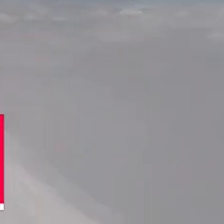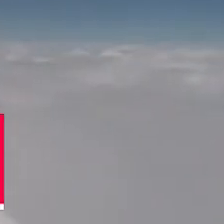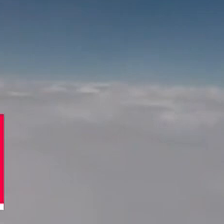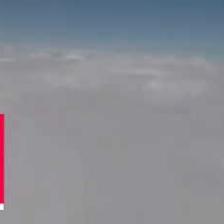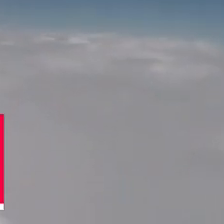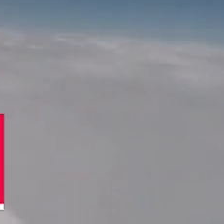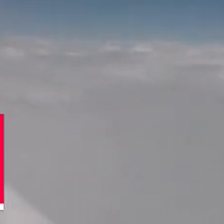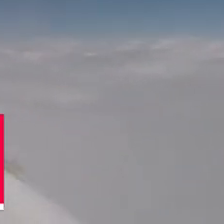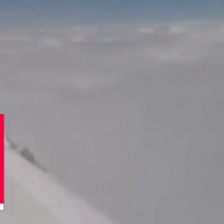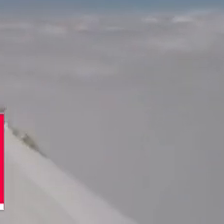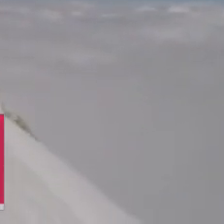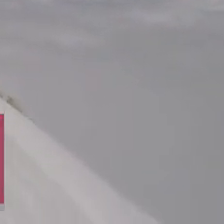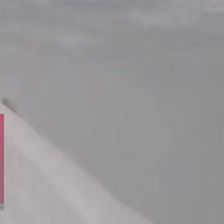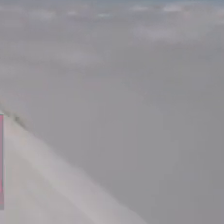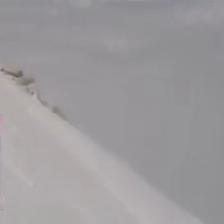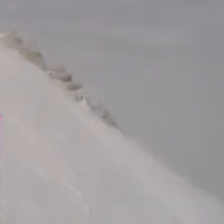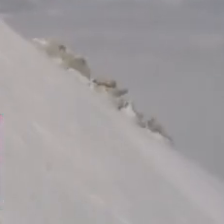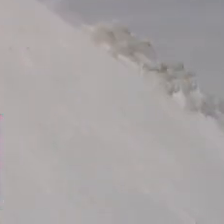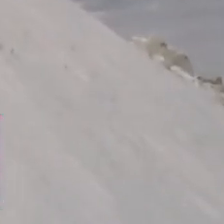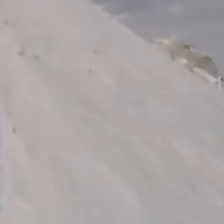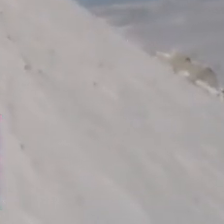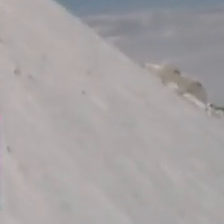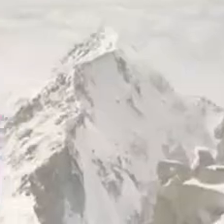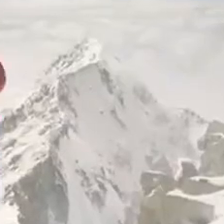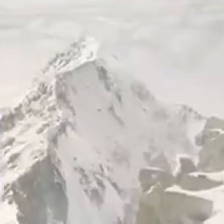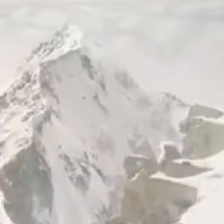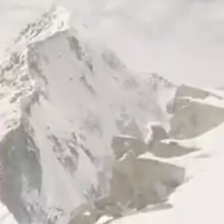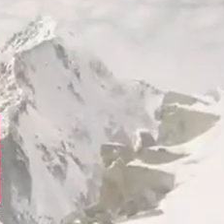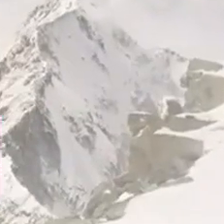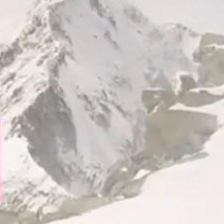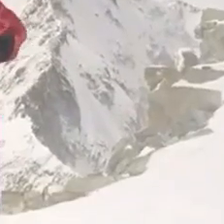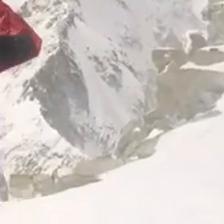14 ore jumate de efort. Acolo este vârful.